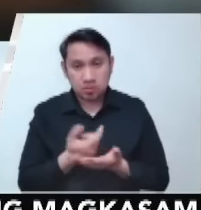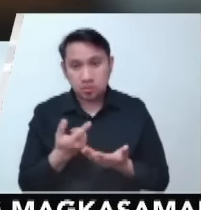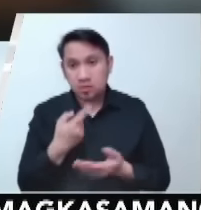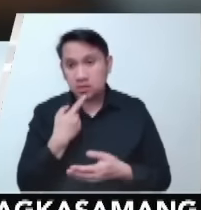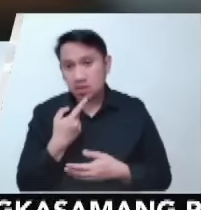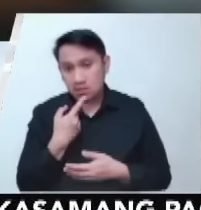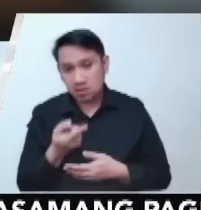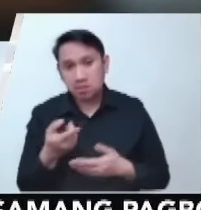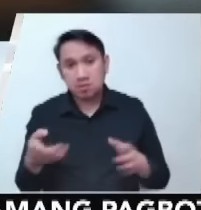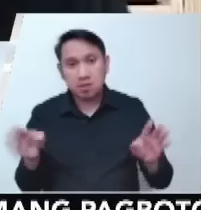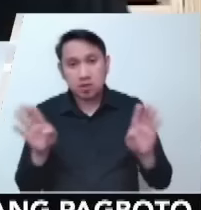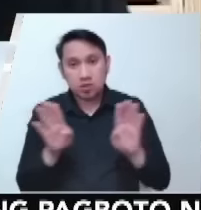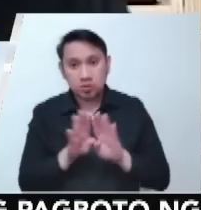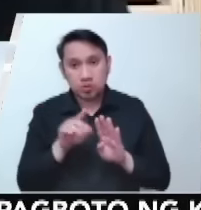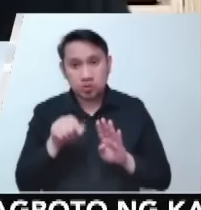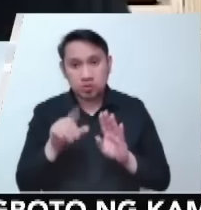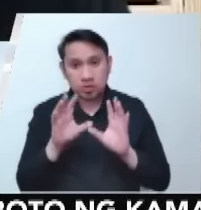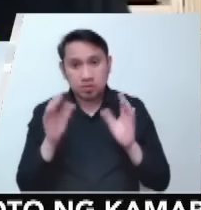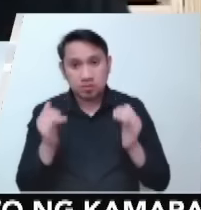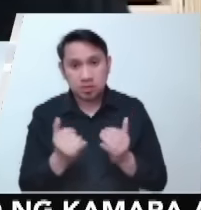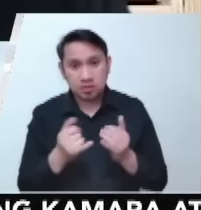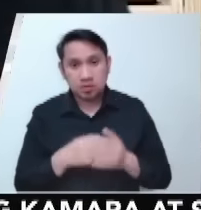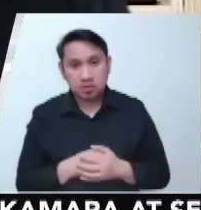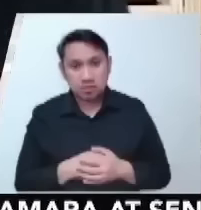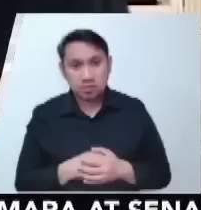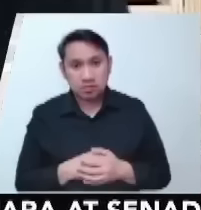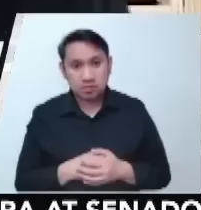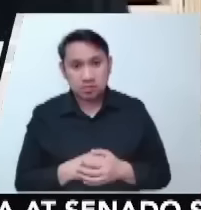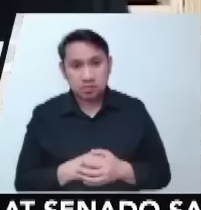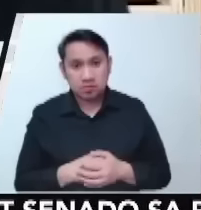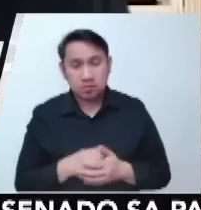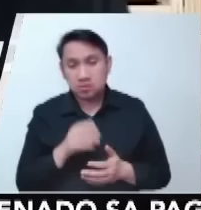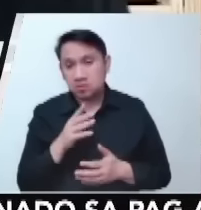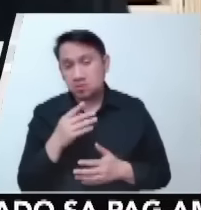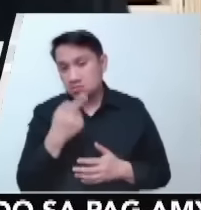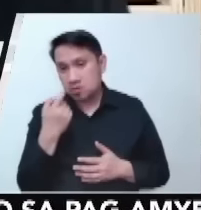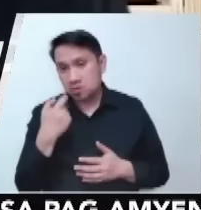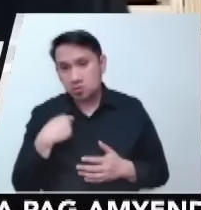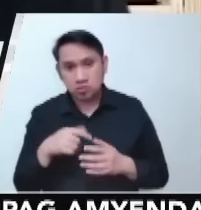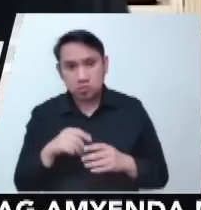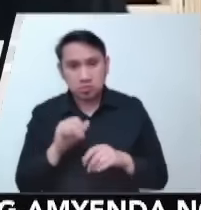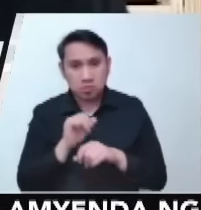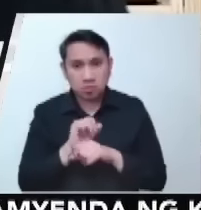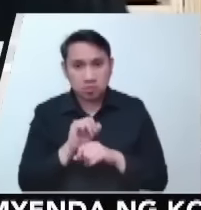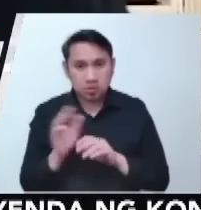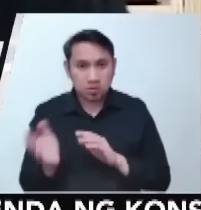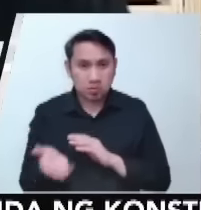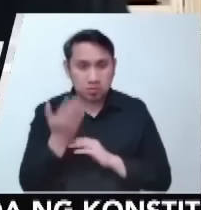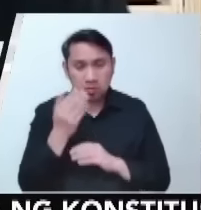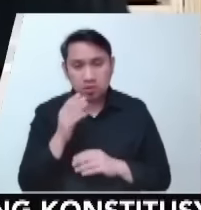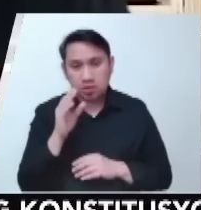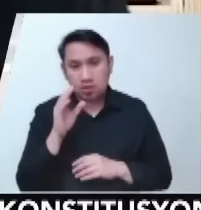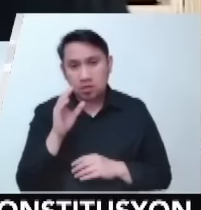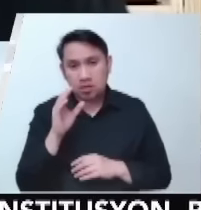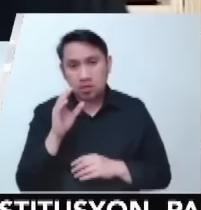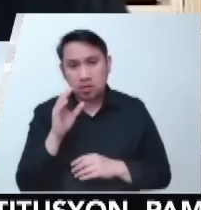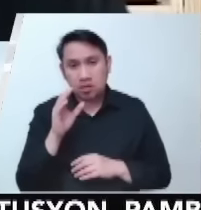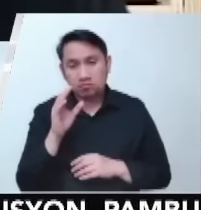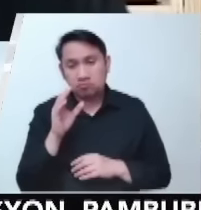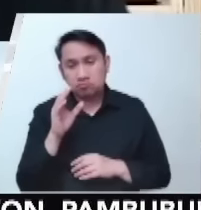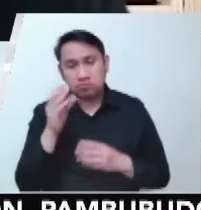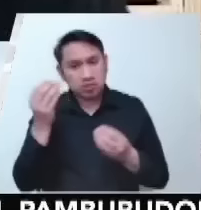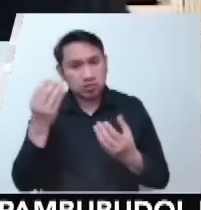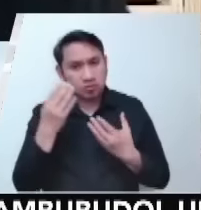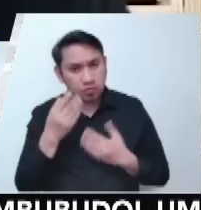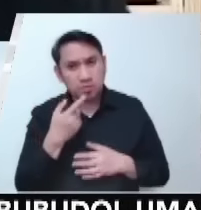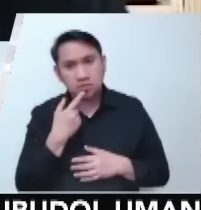magsasara na ang kumpanya wala pong abiso papasok na po kami ng umaga tsaka na po kami tsaka po nacheck sa amin na Huwag kayong